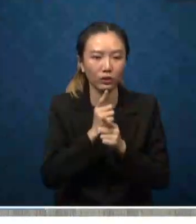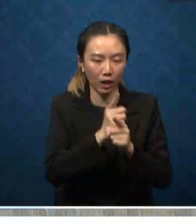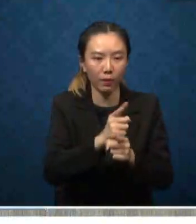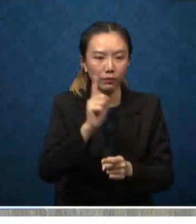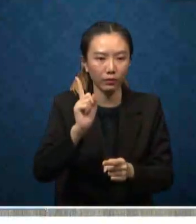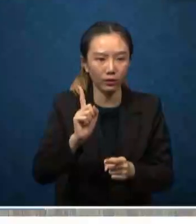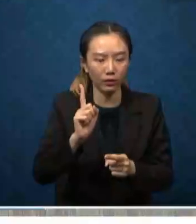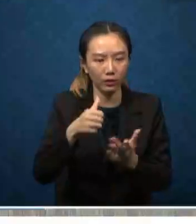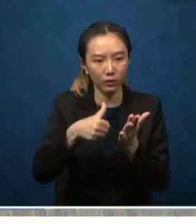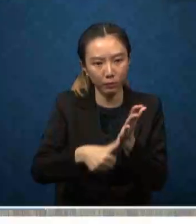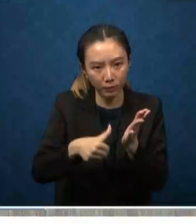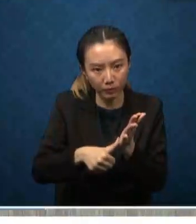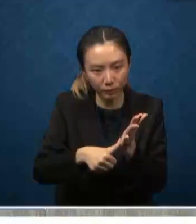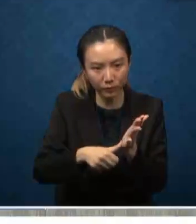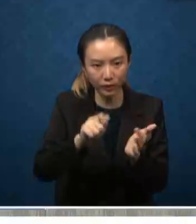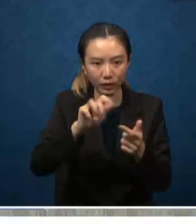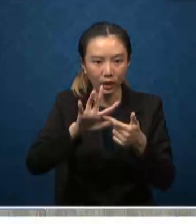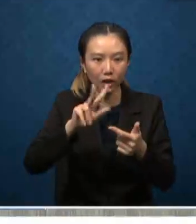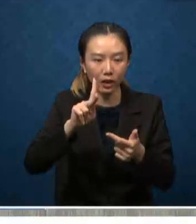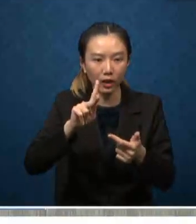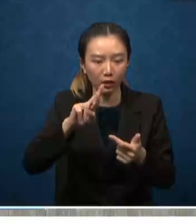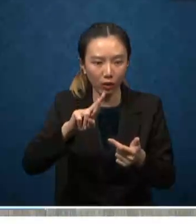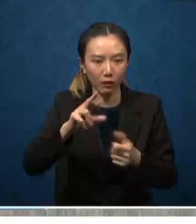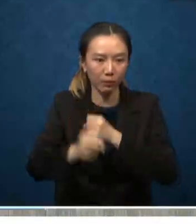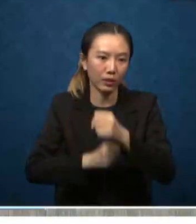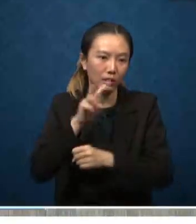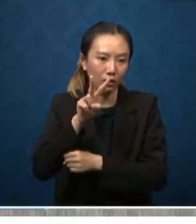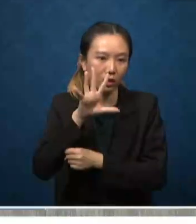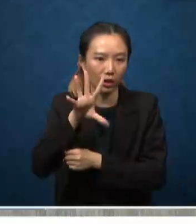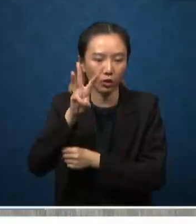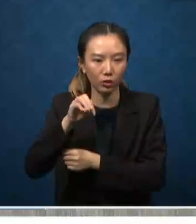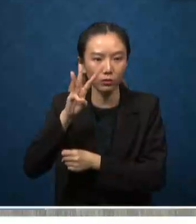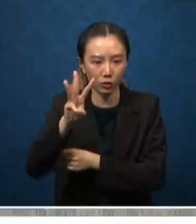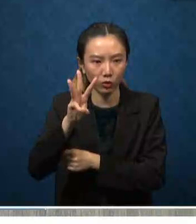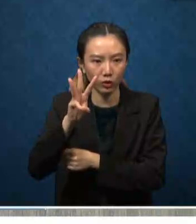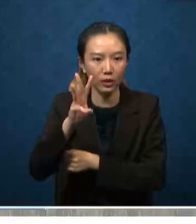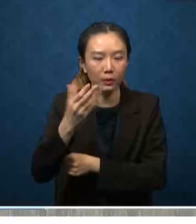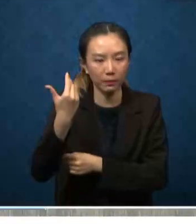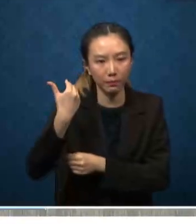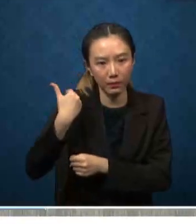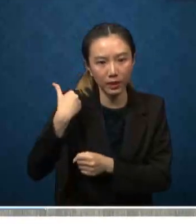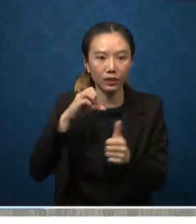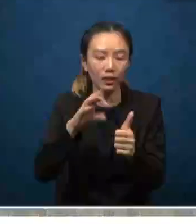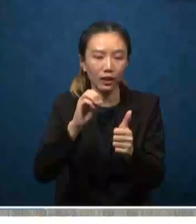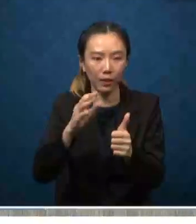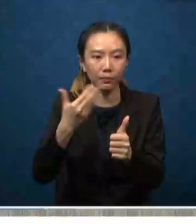ภาษีอากรพ.ศ.2566แล้วมีข้อสังเกตและข้อเสนอแ